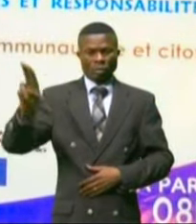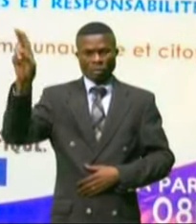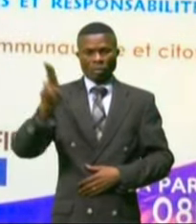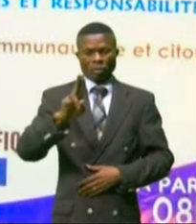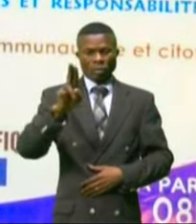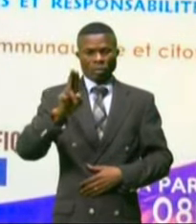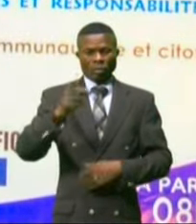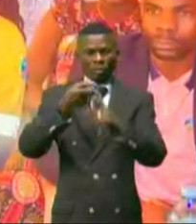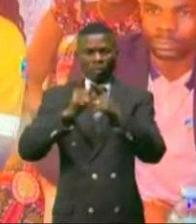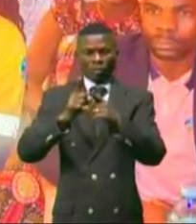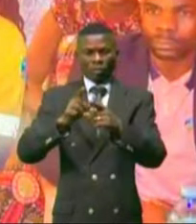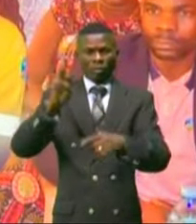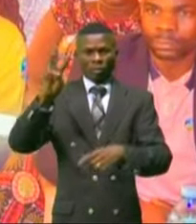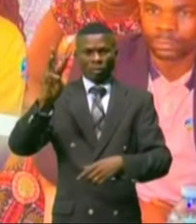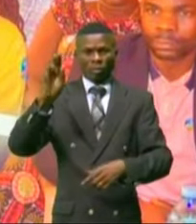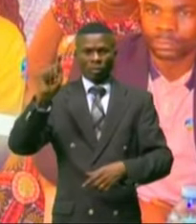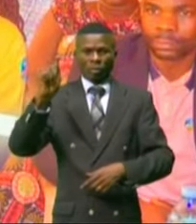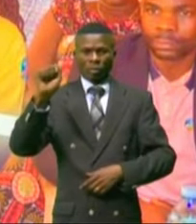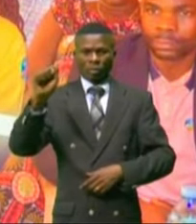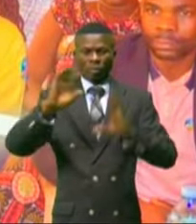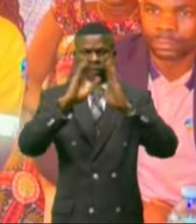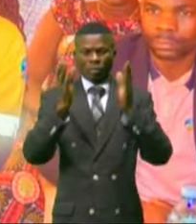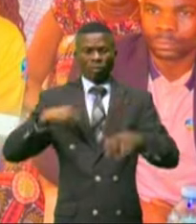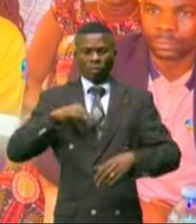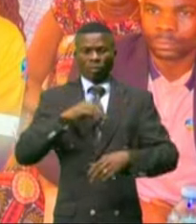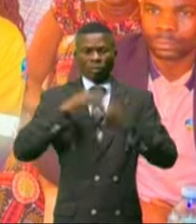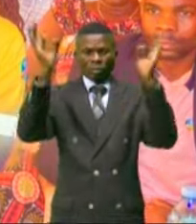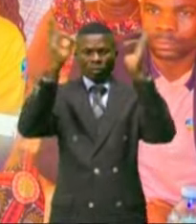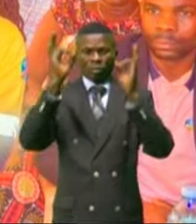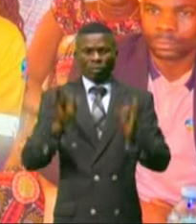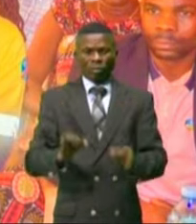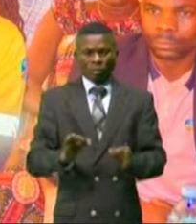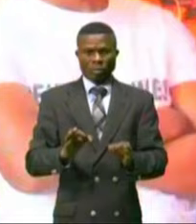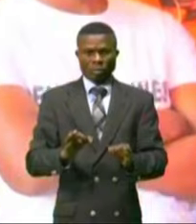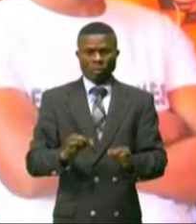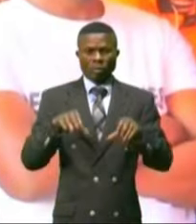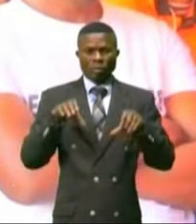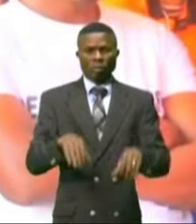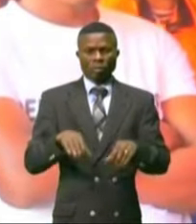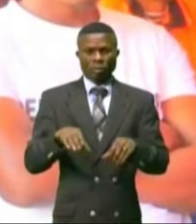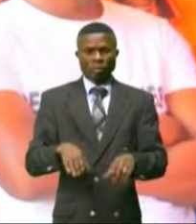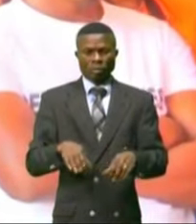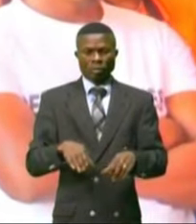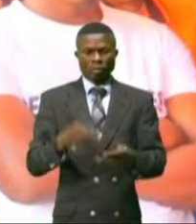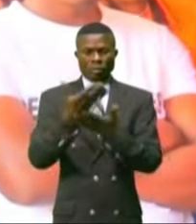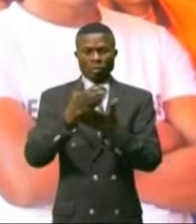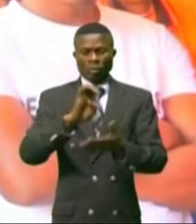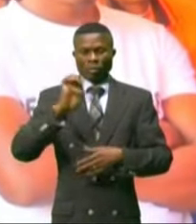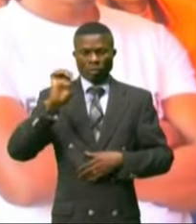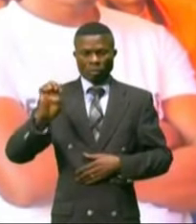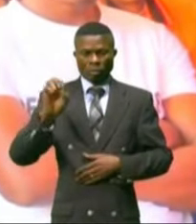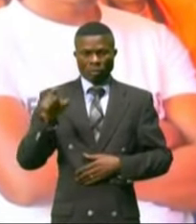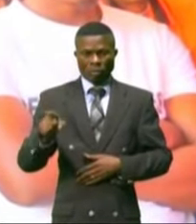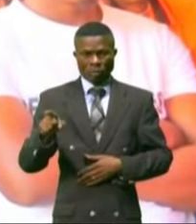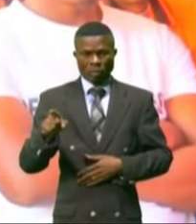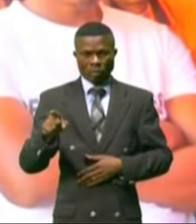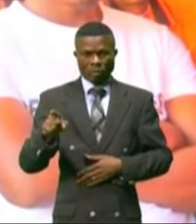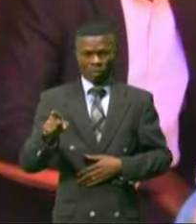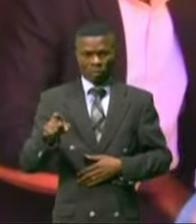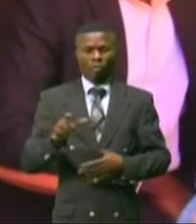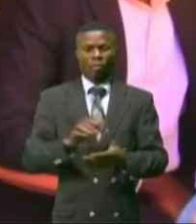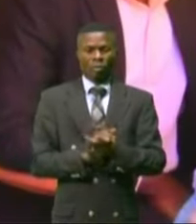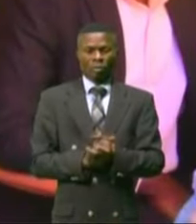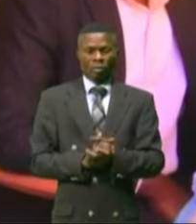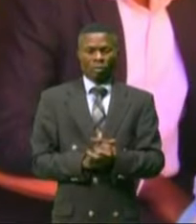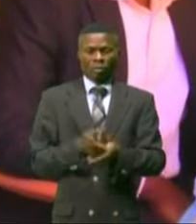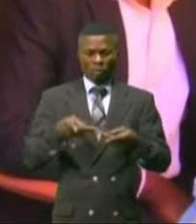des territoires de Watts et de Farage, tous membres de la Fédération des radios de proximité du Congo, dans cette partie du pays, FRPC en sigle,